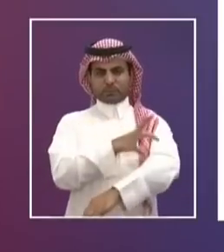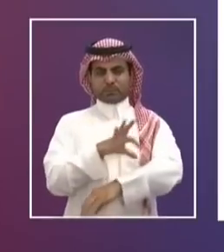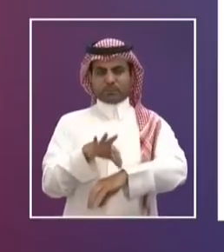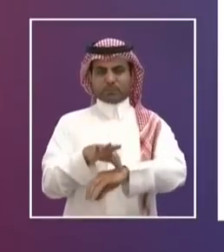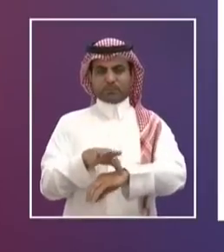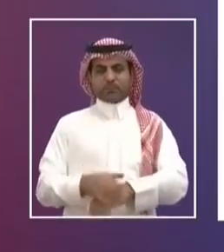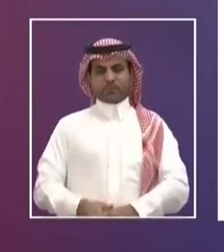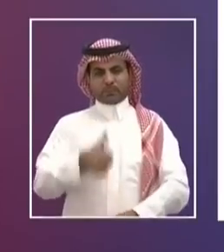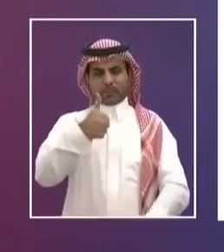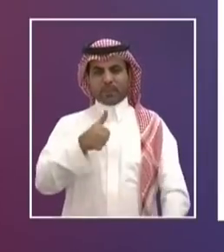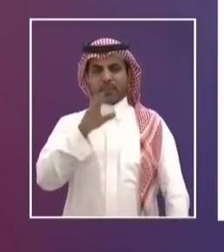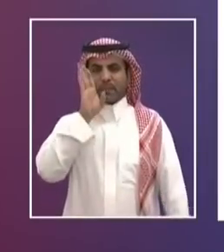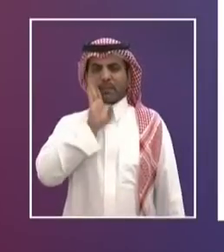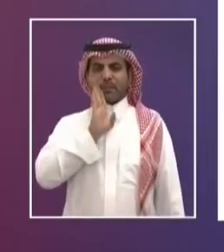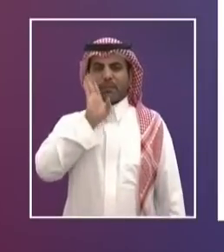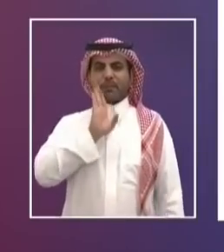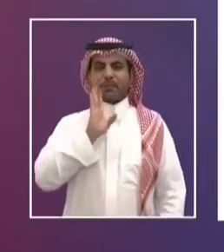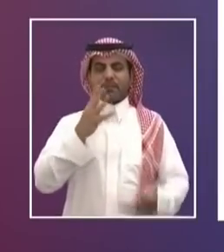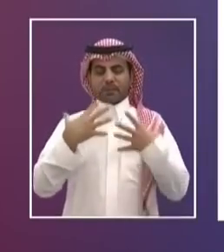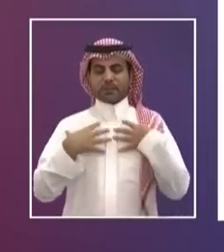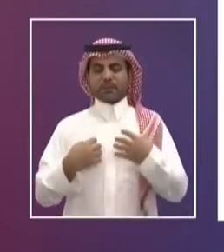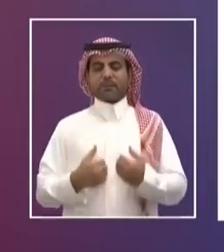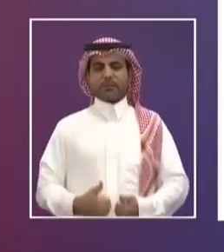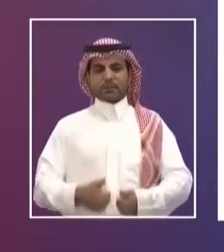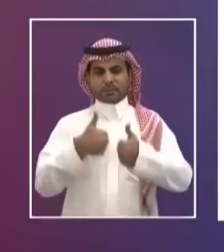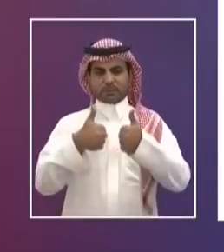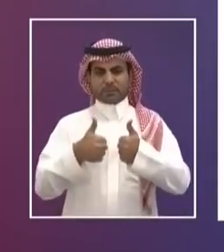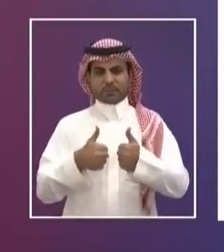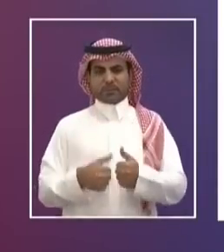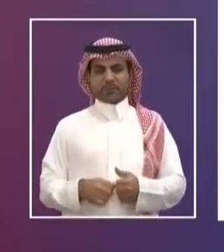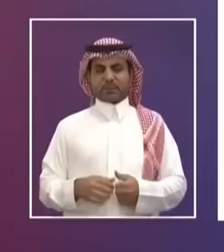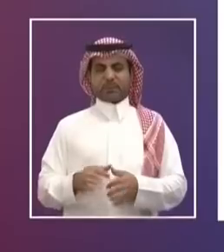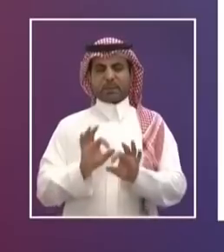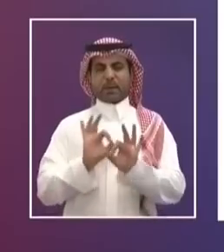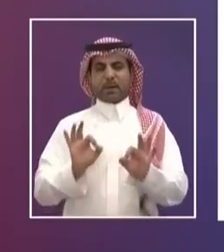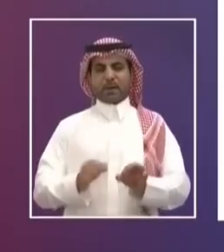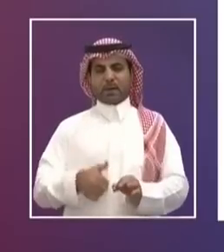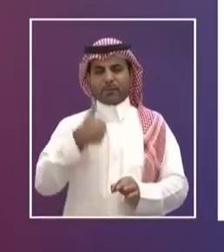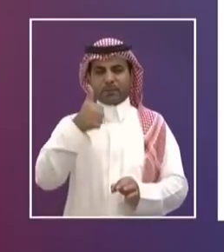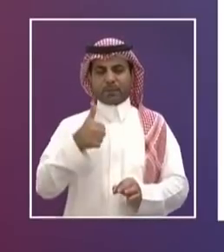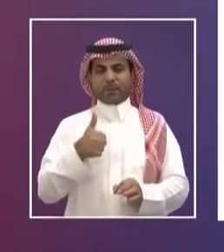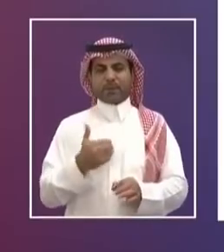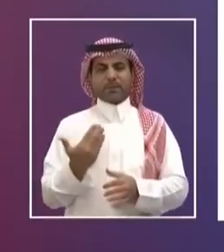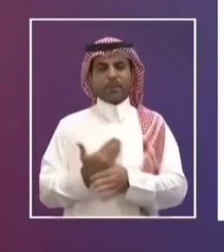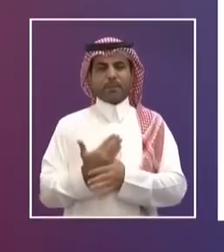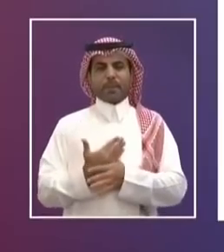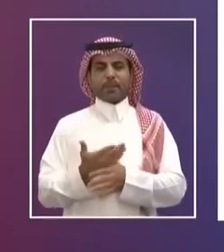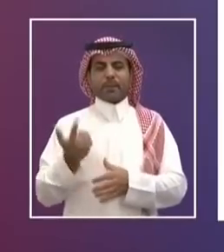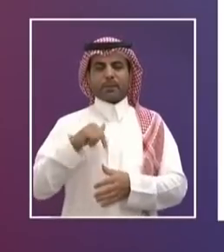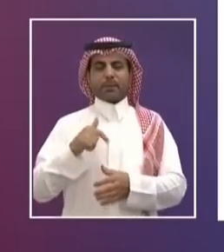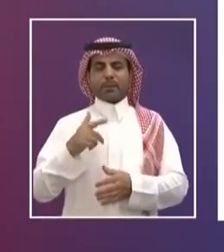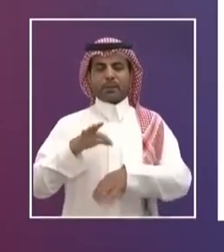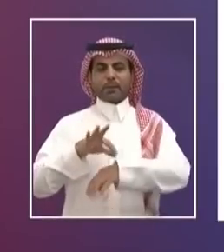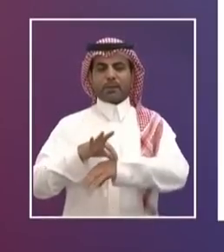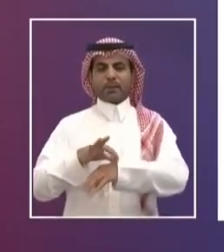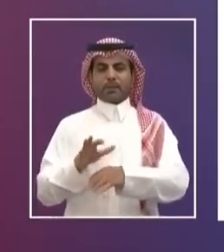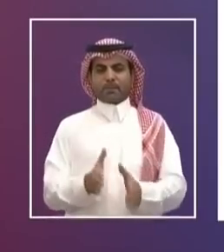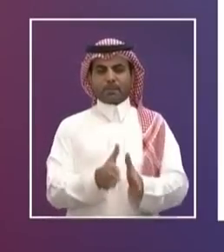نتفائل أكثر في أن الشفاء بإذن الله حيكون بشكل أفضل حتى للأمراض